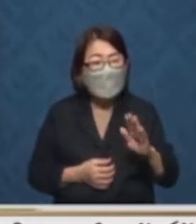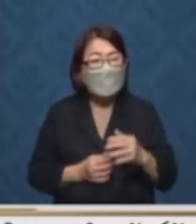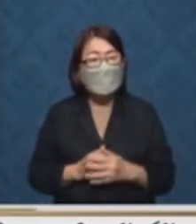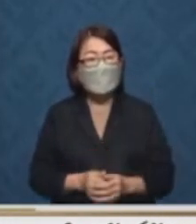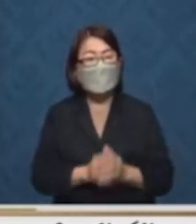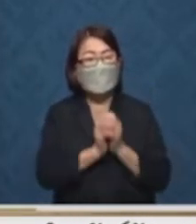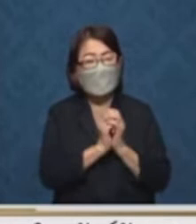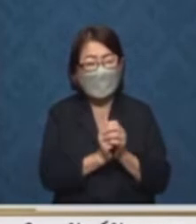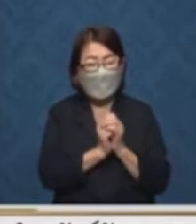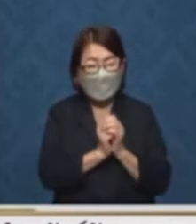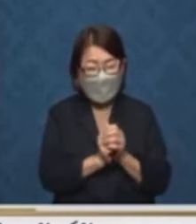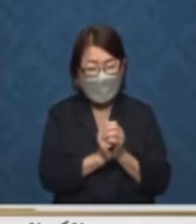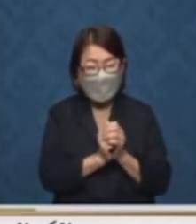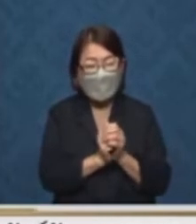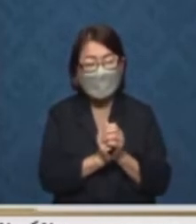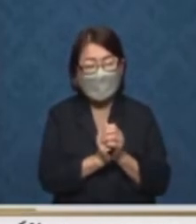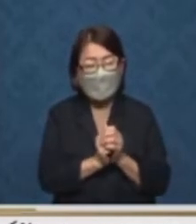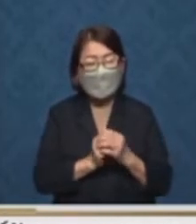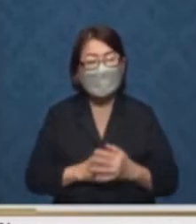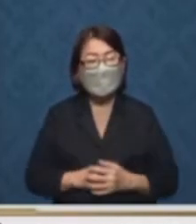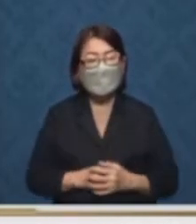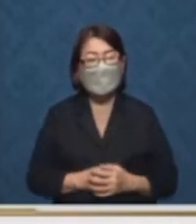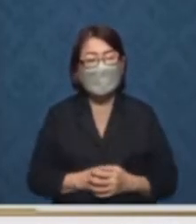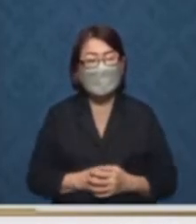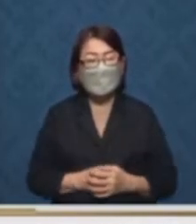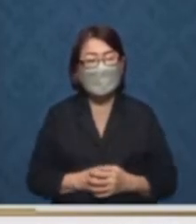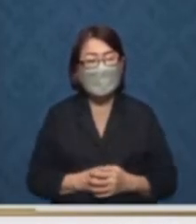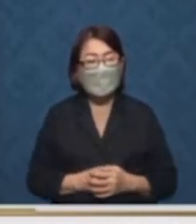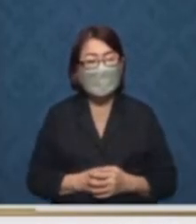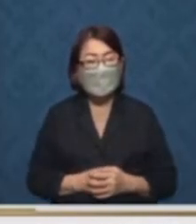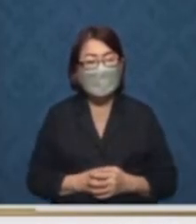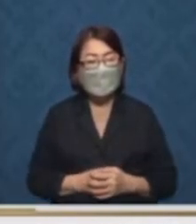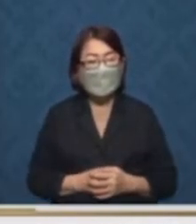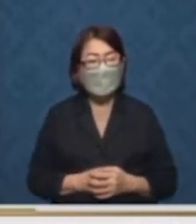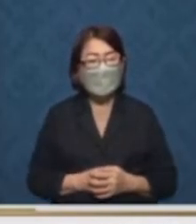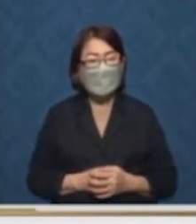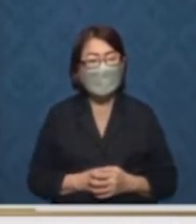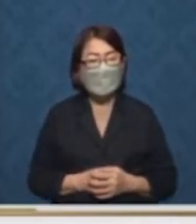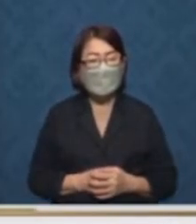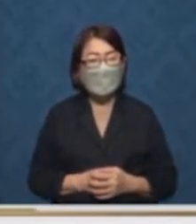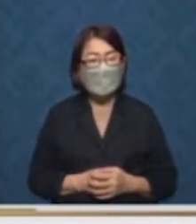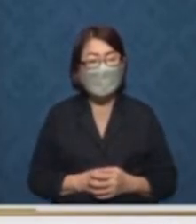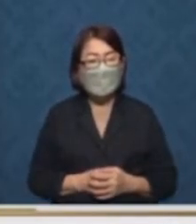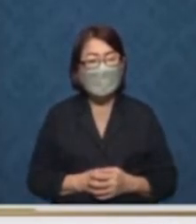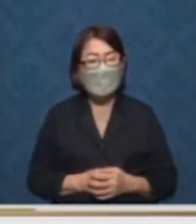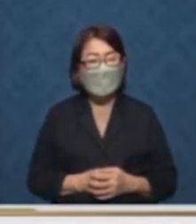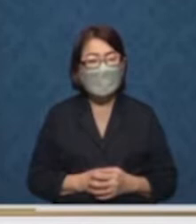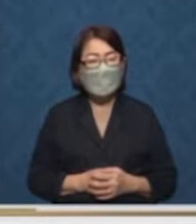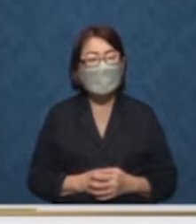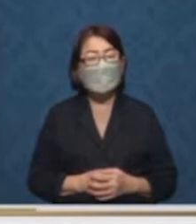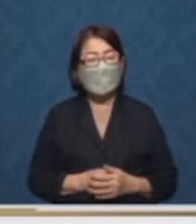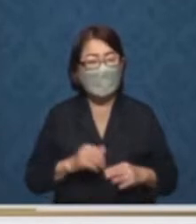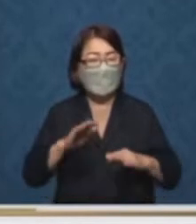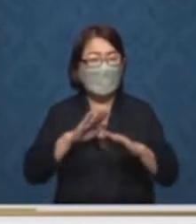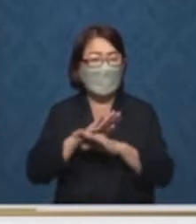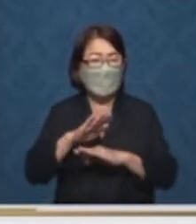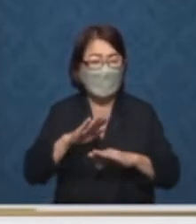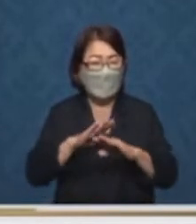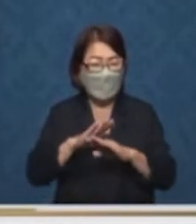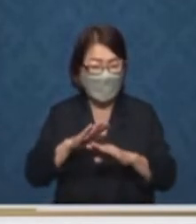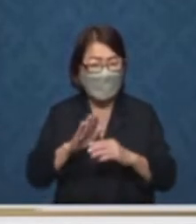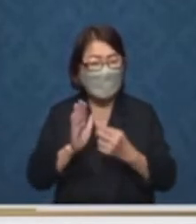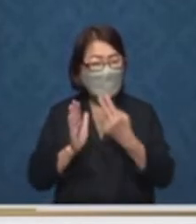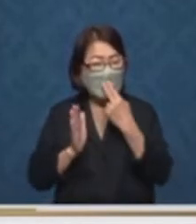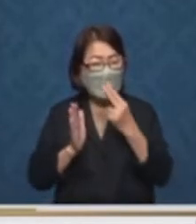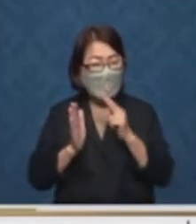ลยีและเพื่อการป้องกันประเทศสาธารณประชาชนจีนมีหลักฐานเป็นจดหมาย